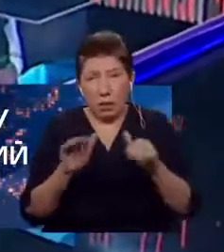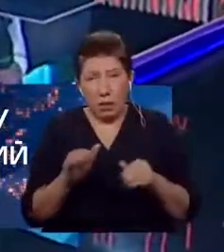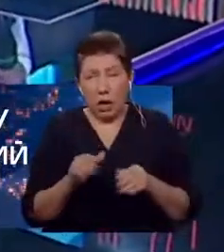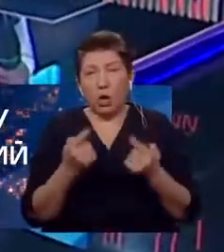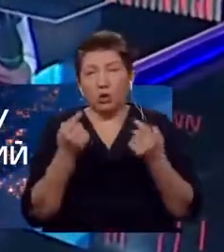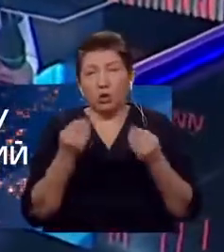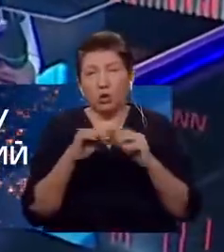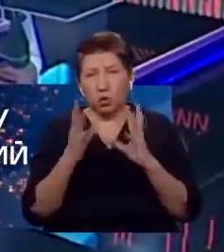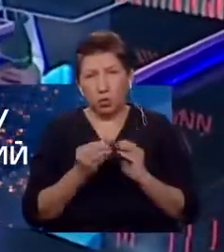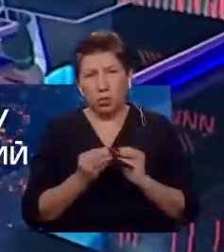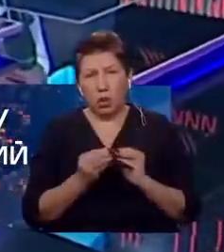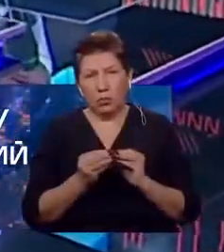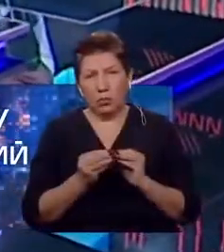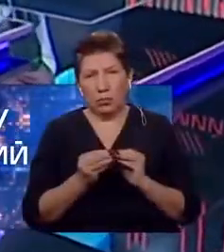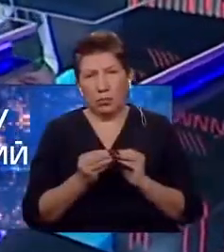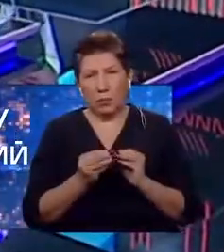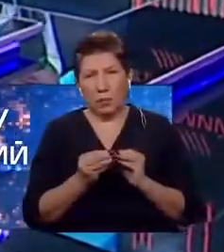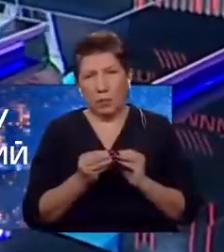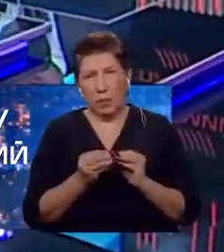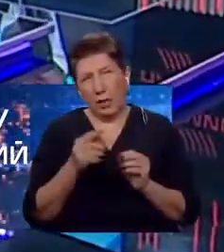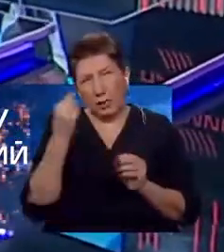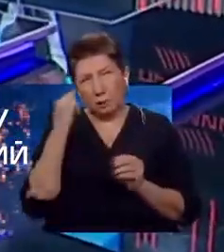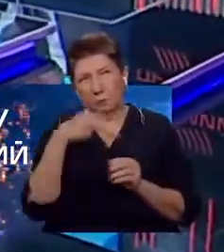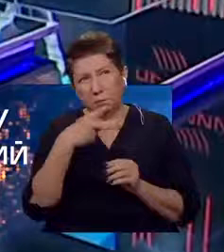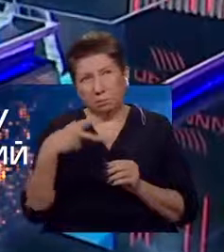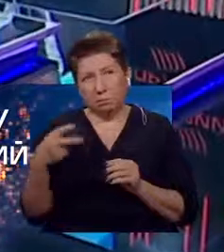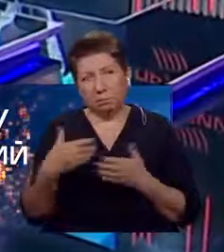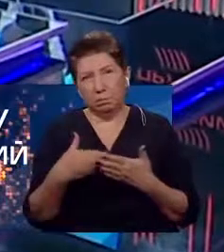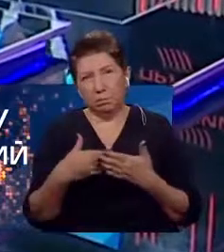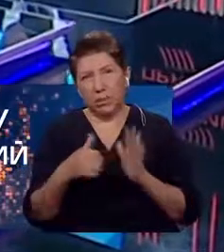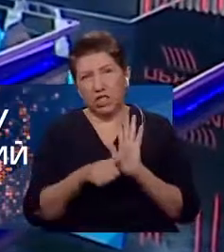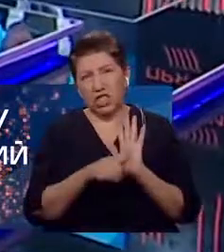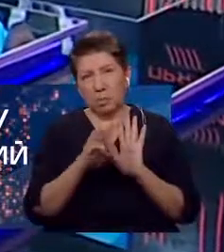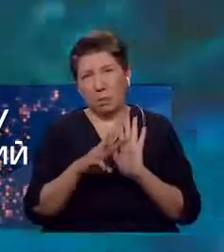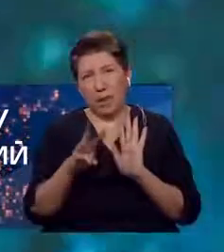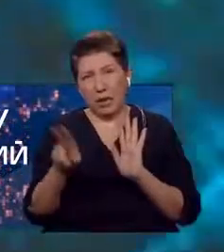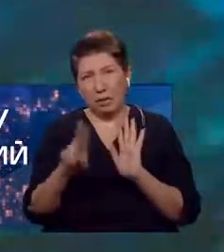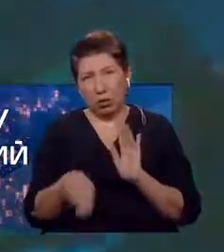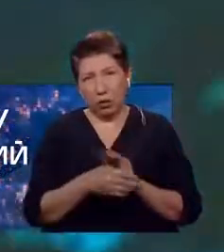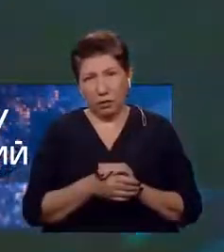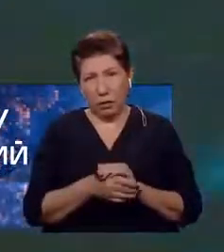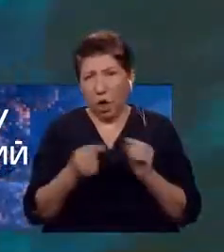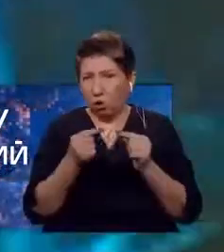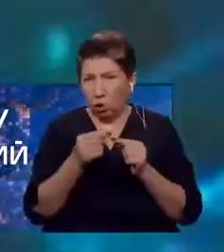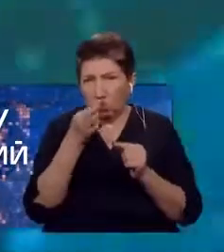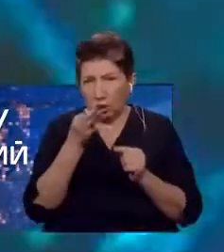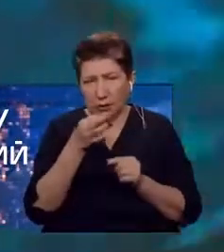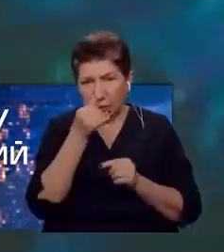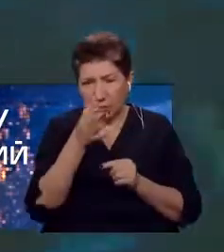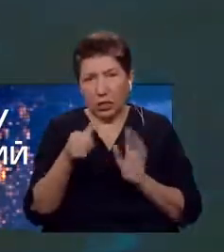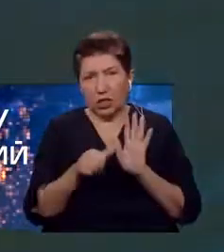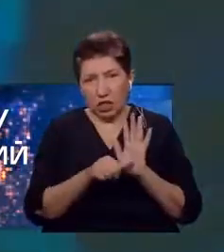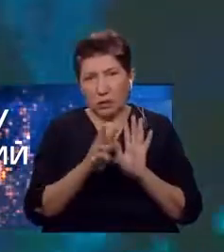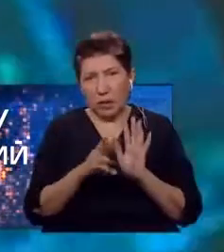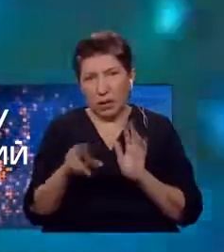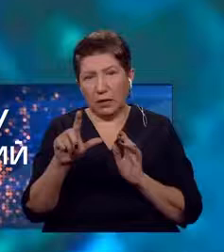заборгованості така була на «Нафтогаз»? Я думаю, загальна сума боргів тоді перевищувала 6 мільярдів доларів. Точно цифру не пам'ятаю, зараз не скажу. Ми говоримо про групу,